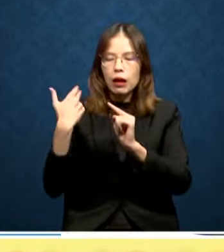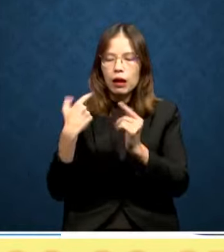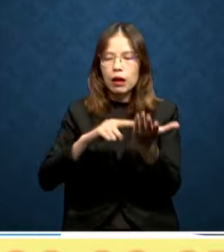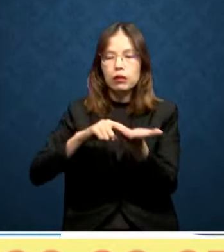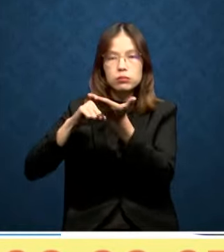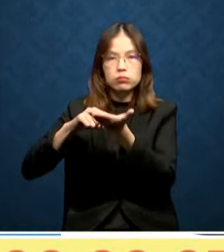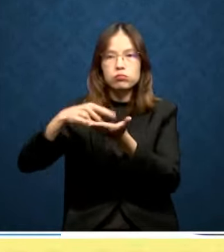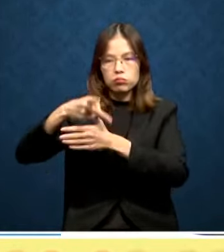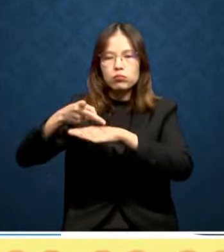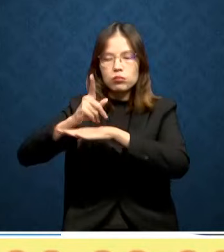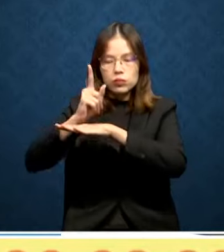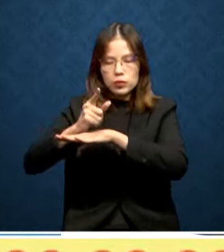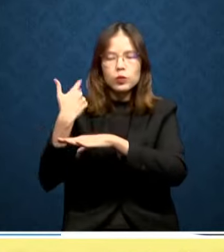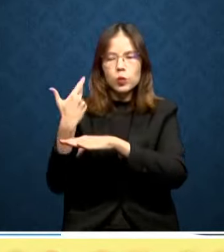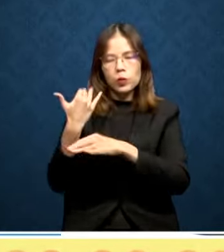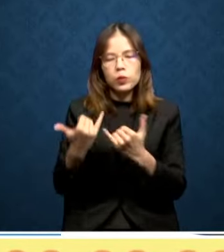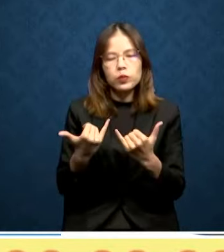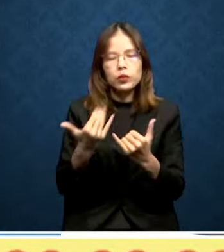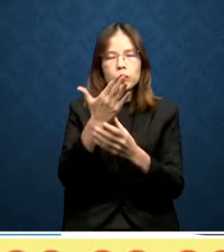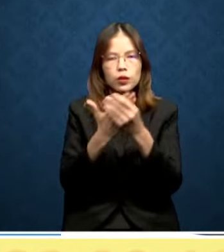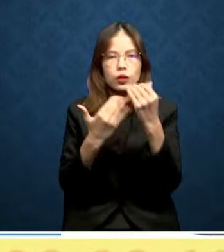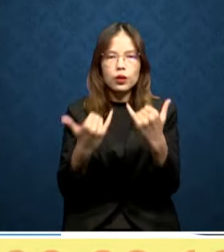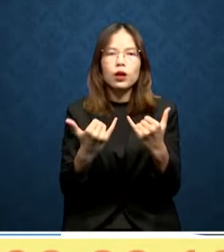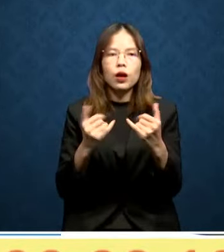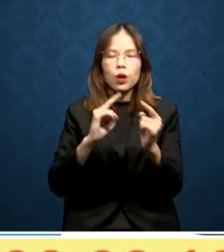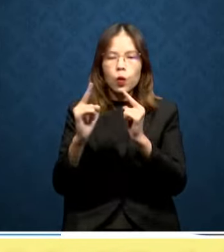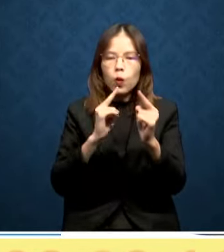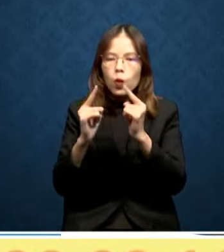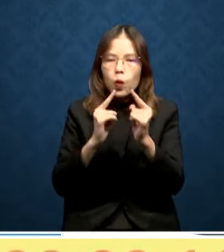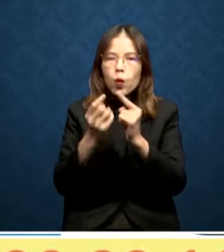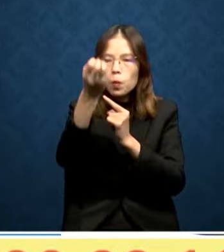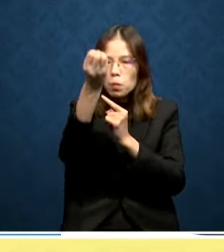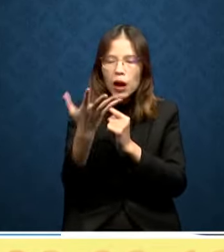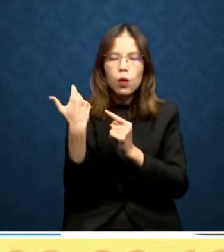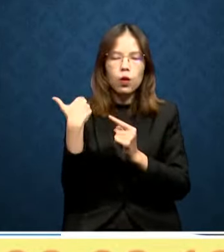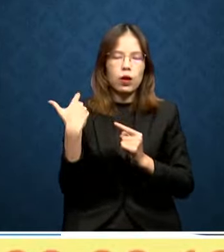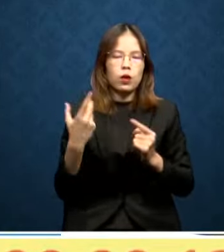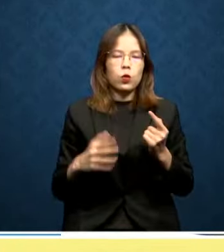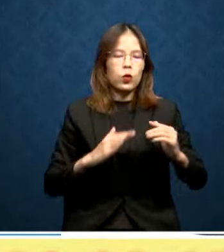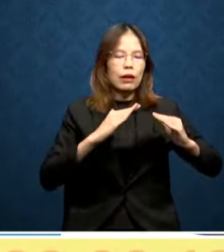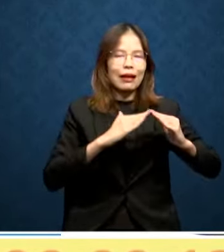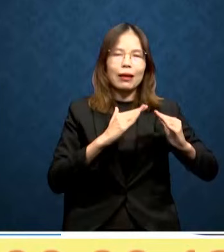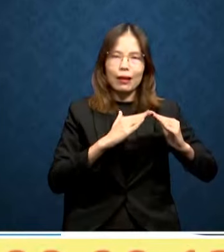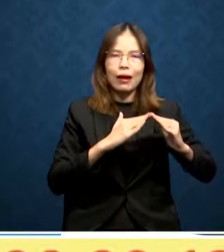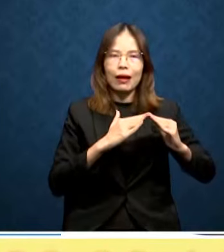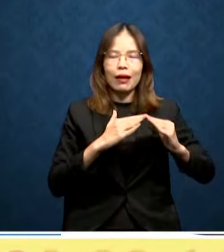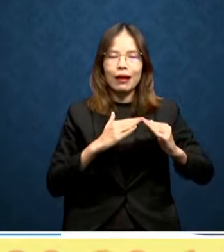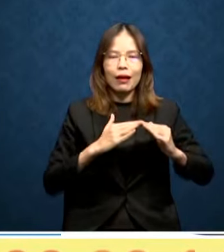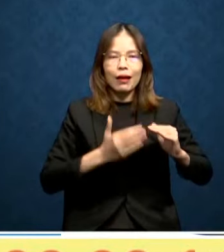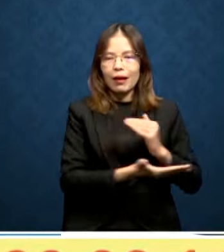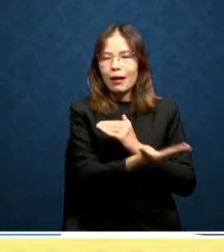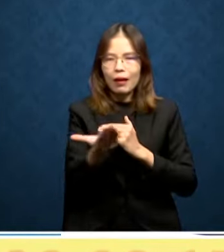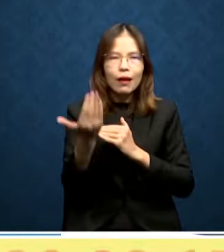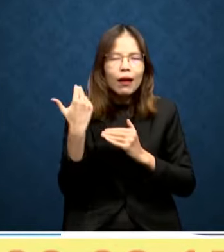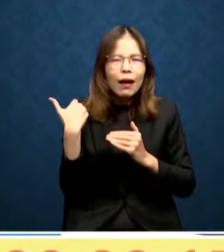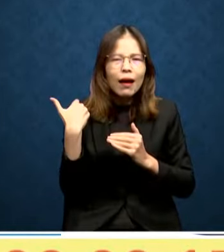ไหตอนนี้พวกเรามาอยู่ที่สภาเนี่ยมากกว่าอยู่ที่บ้านด้วยซ้ำหลายท่านเนี่ยน้ำหนักเพิ่มนะคะเพราะว่าอาหาร